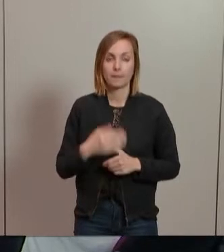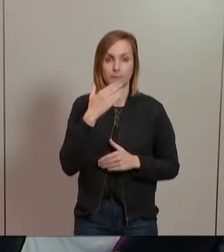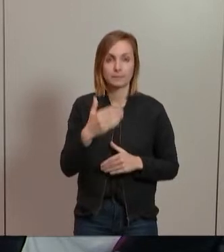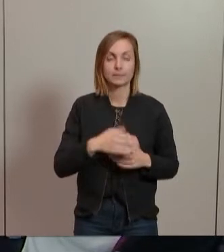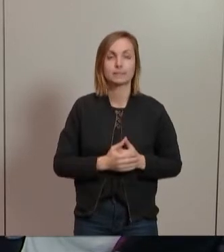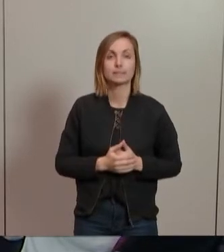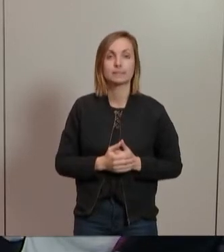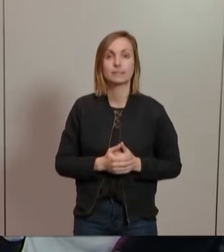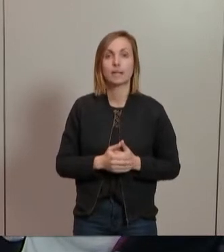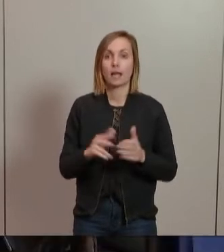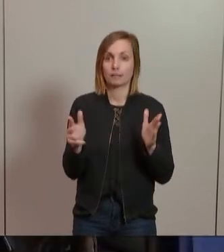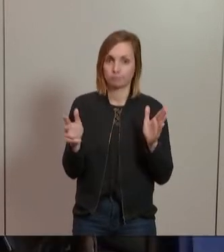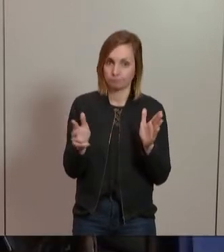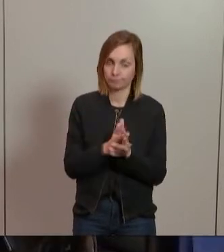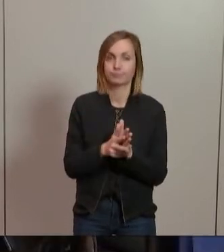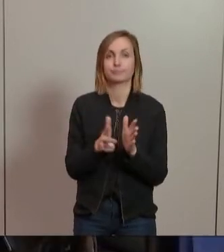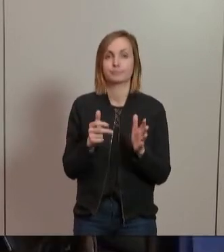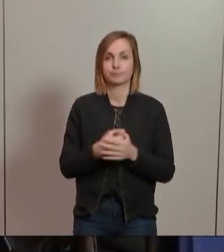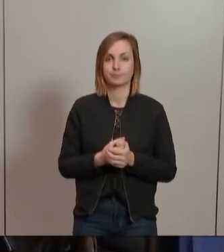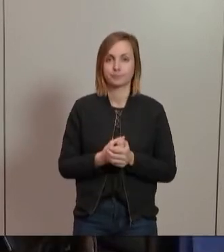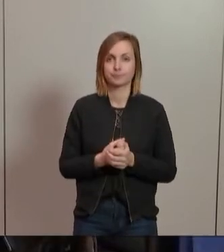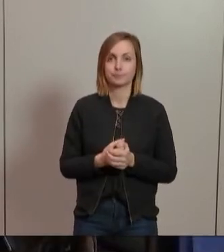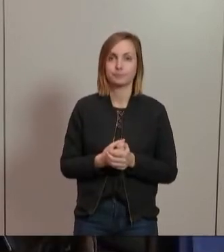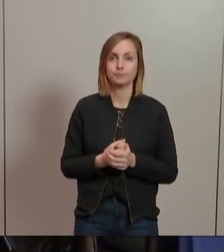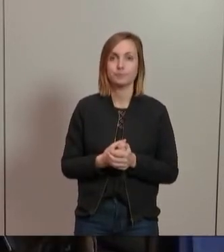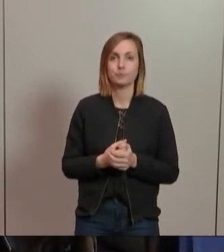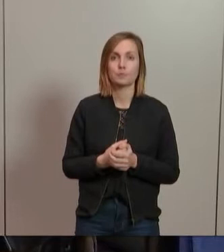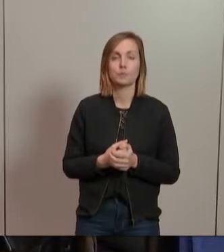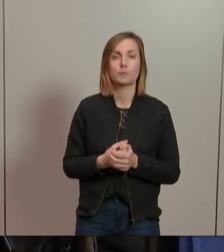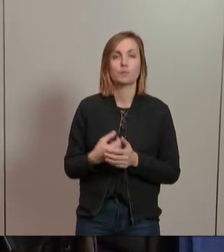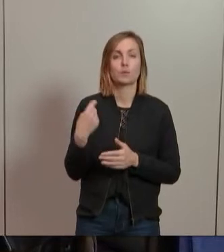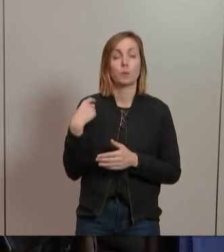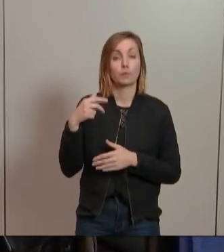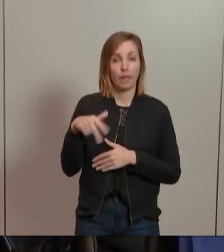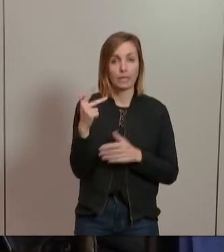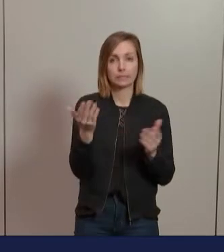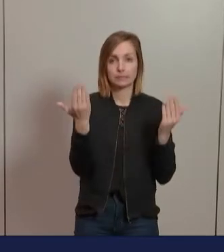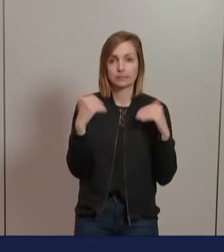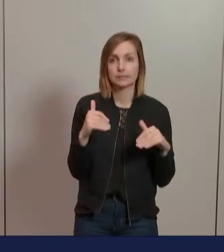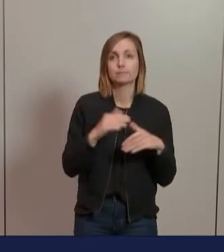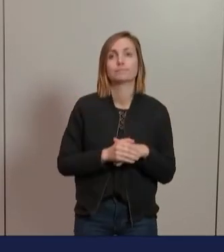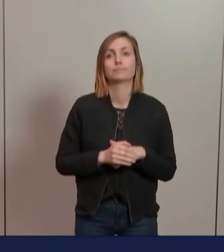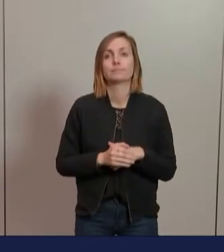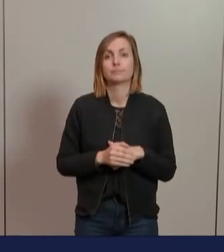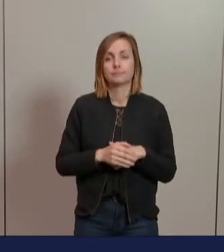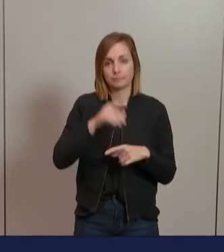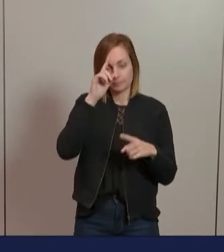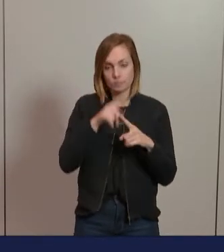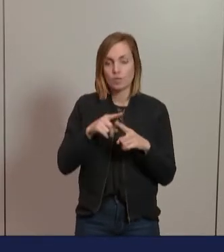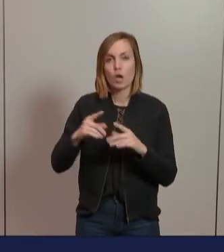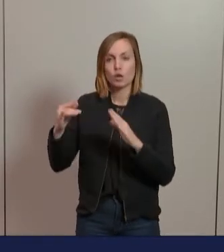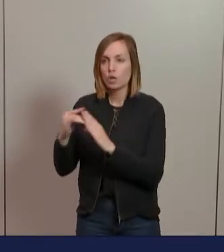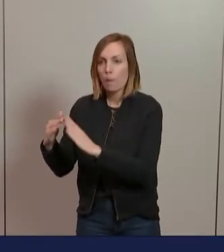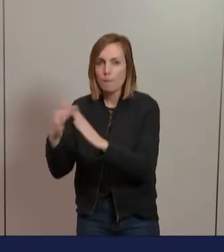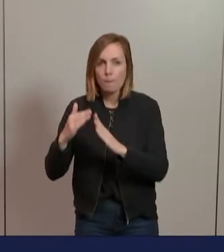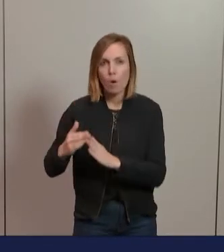Merci. Délibération adoptée à l'unanimité. Délibération numéro 13, démarche territoriale de résorption des campements